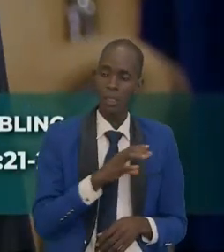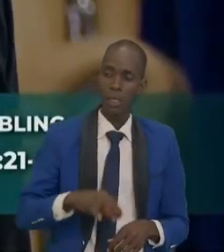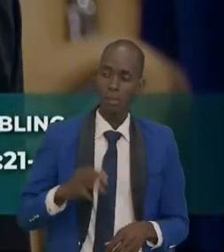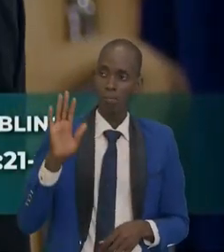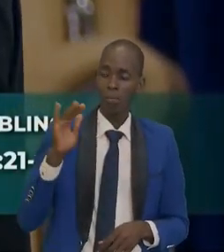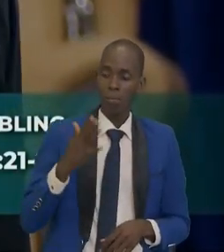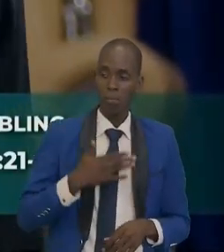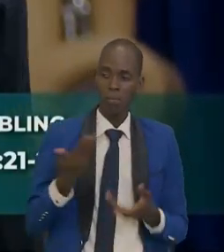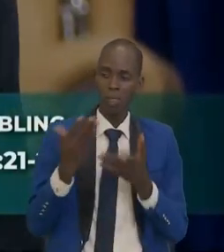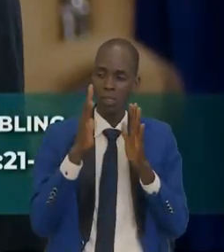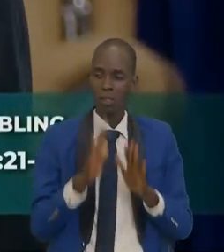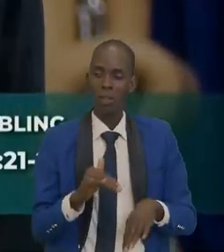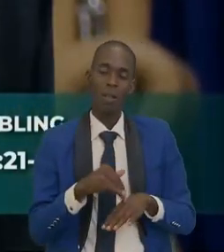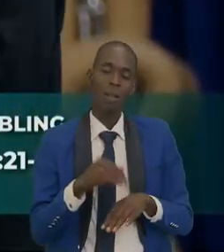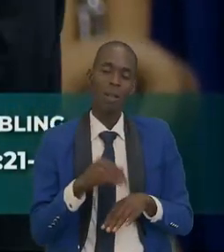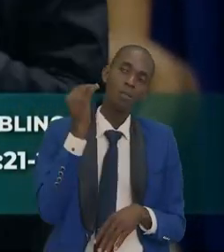maison malade,